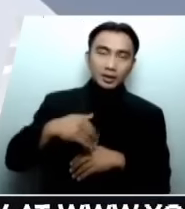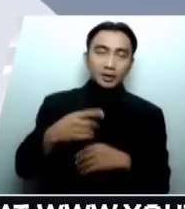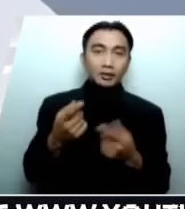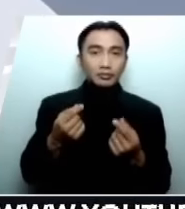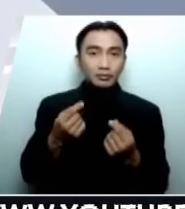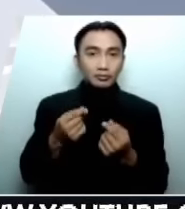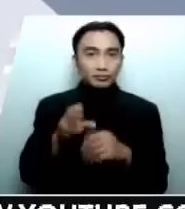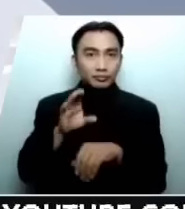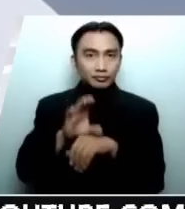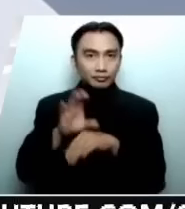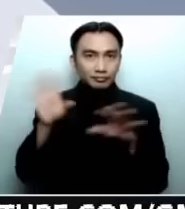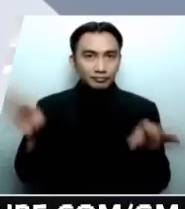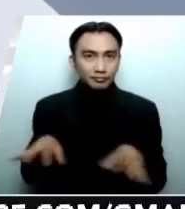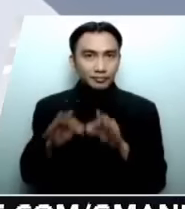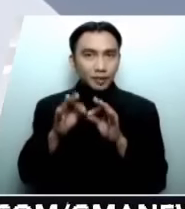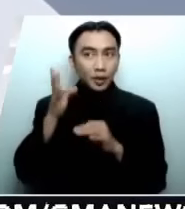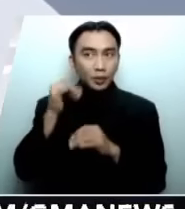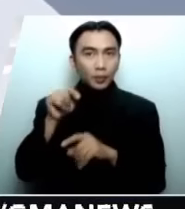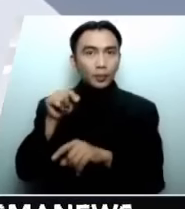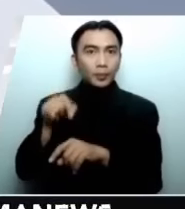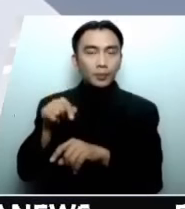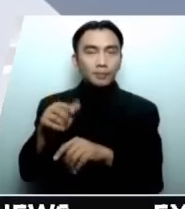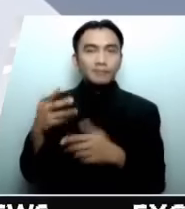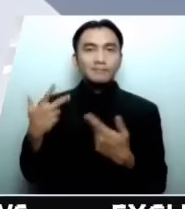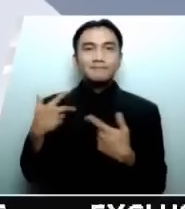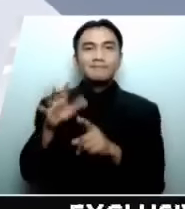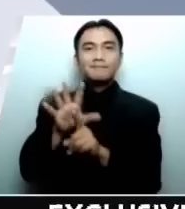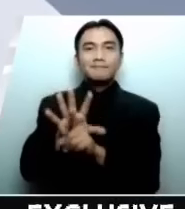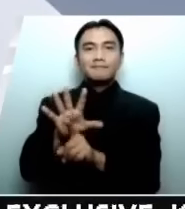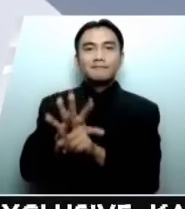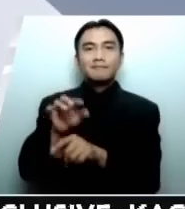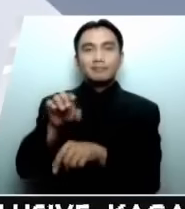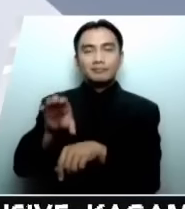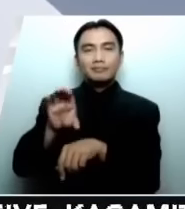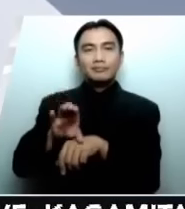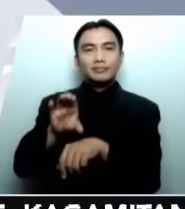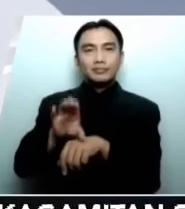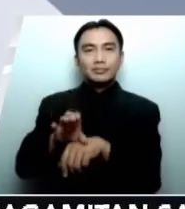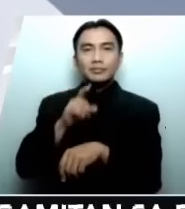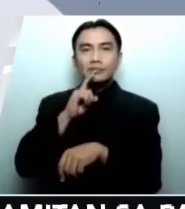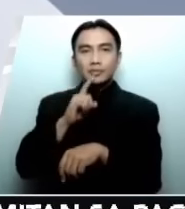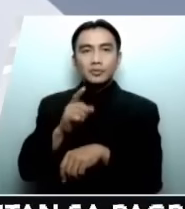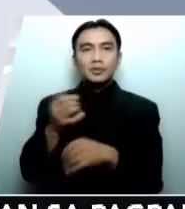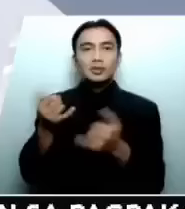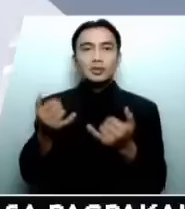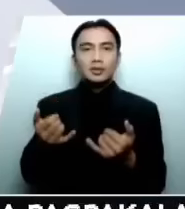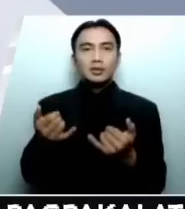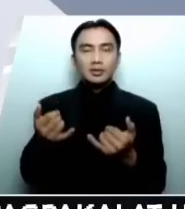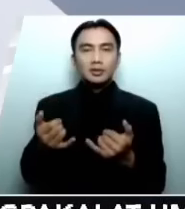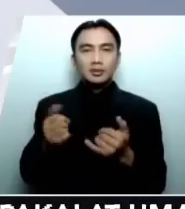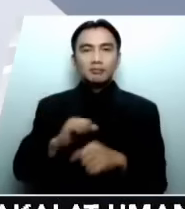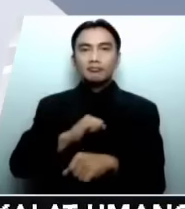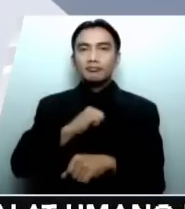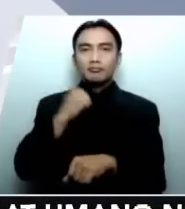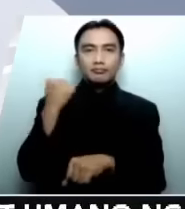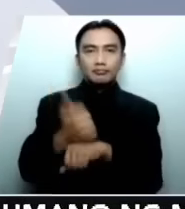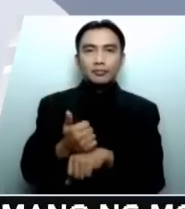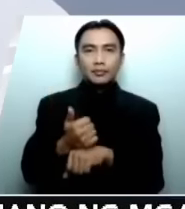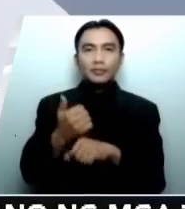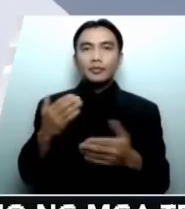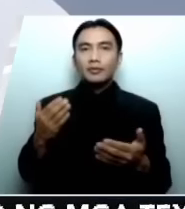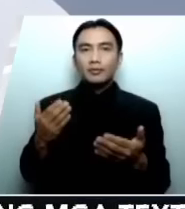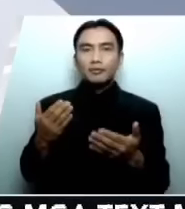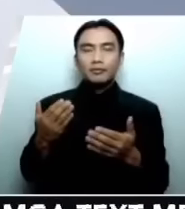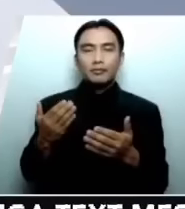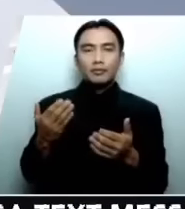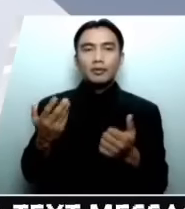Dahil ang makasaysayan at dinarayong Antipolo Cathedral, opisyal nang idineklara bilang kauna-unahang international shrine